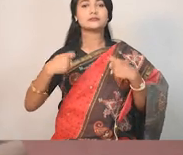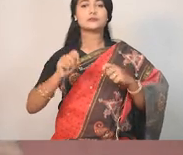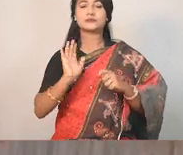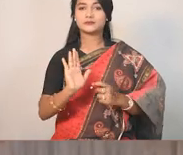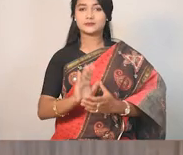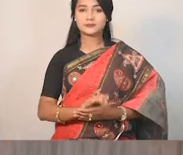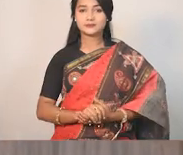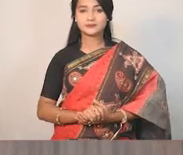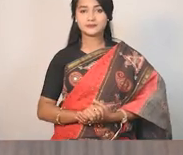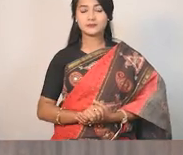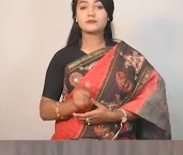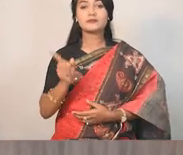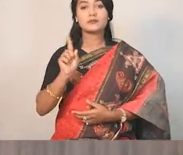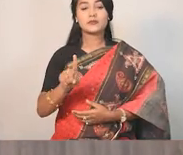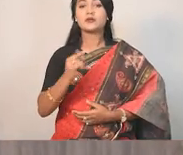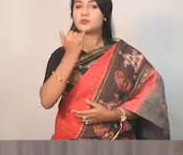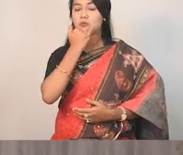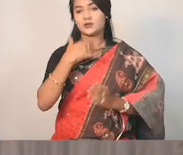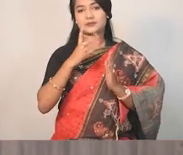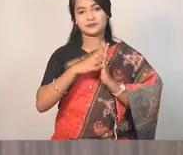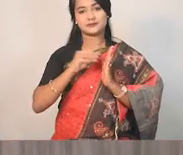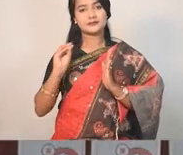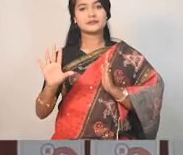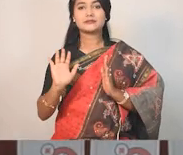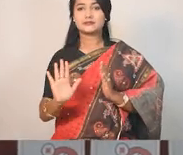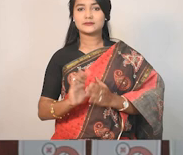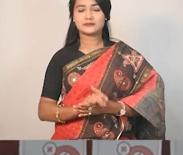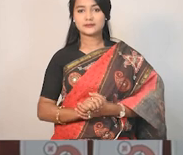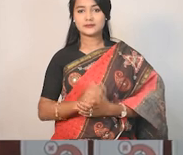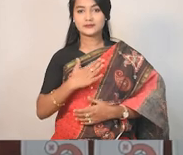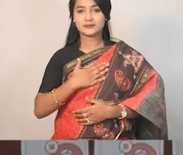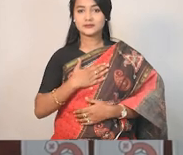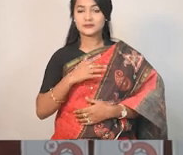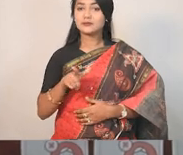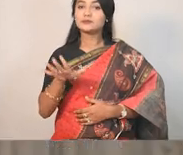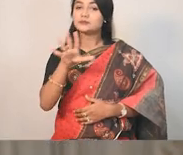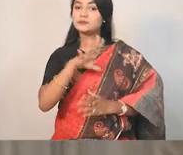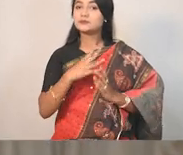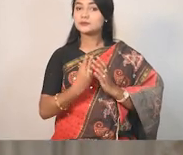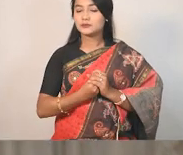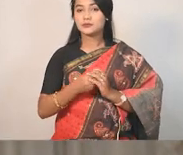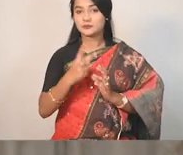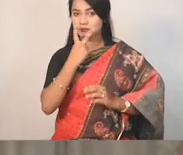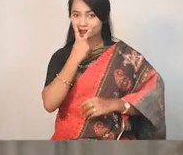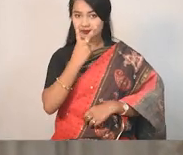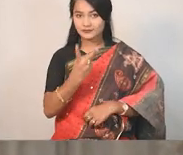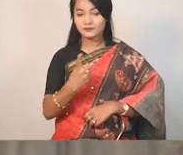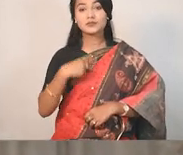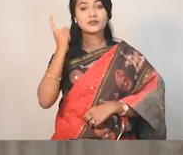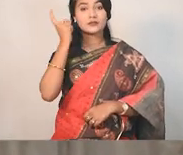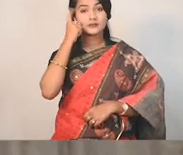চেষ্টা করছি, এবং যেগুলো খারাপ সেগুলো আমি বাদ দিচ্ছি, এবং আমি সবগুলো দেখে